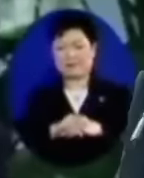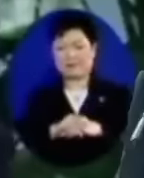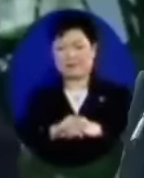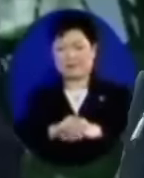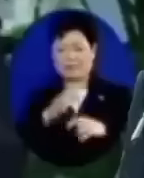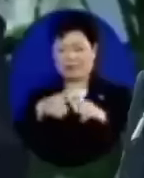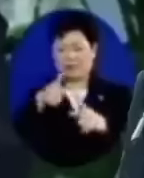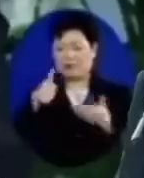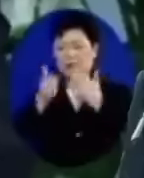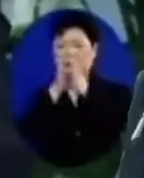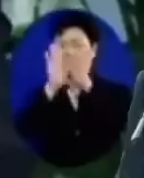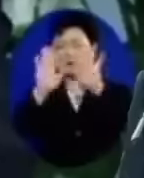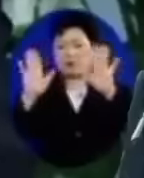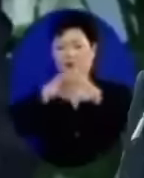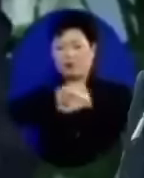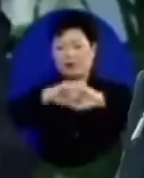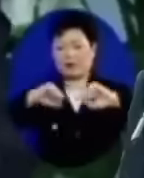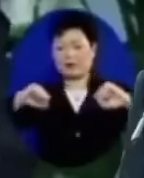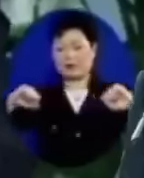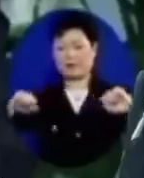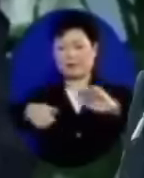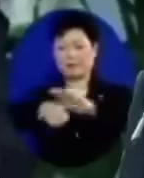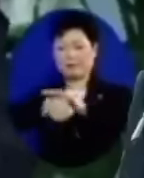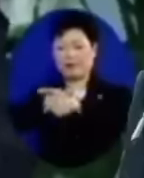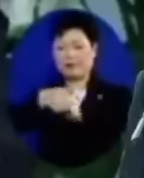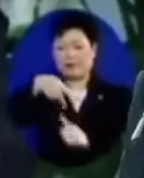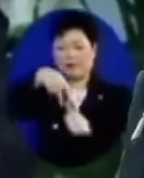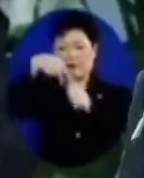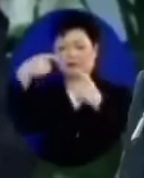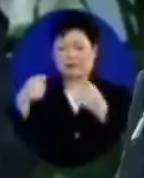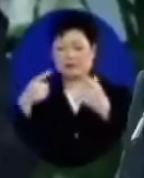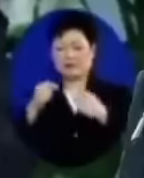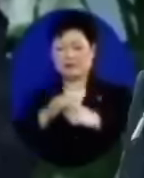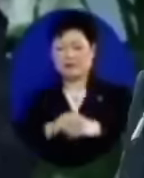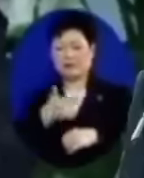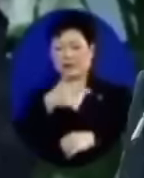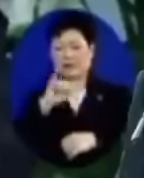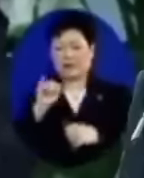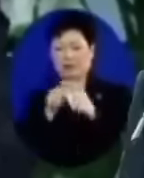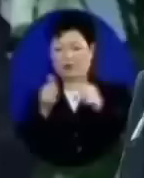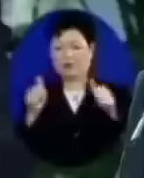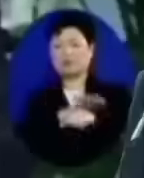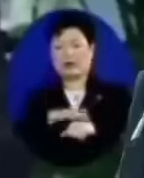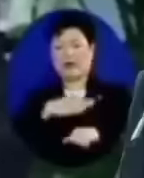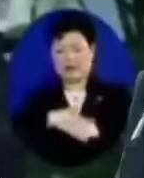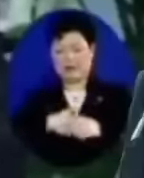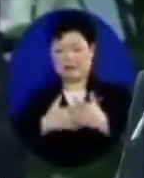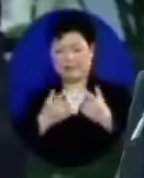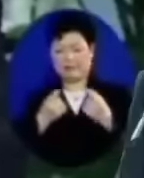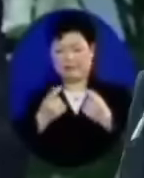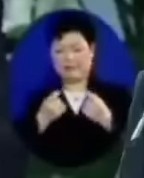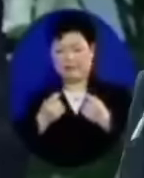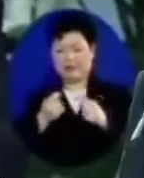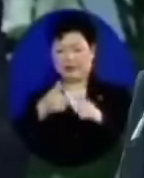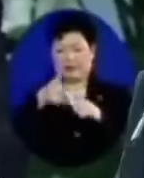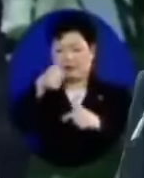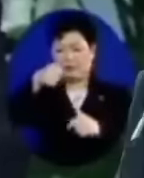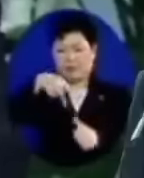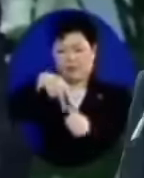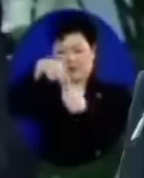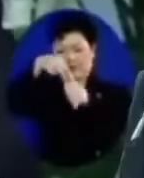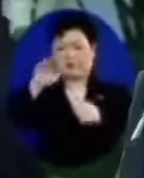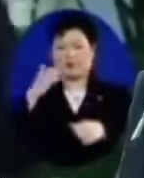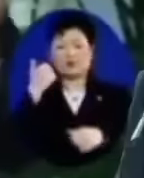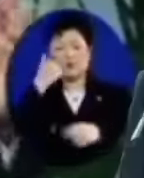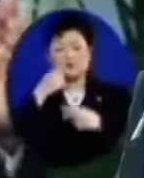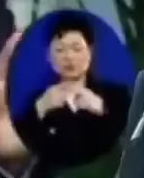예수님이 모세가 광야에서 뱀을 뗀 것 같이 그는 니고데모사라 하는 사실이거든요. 인자도 들려야 하리니